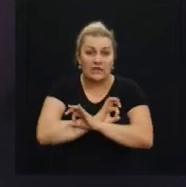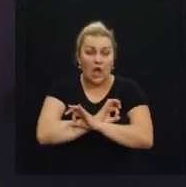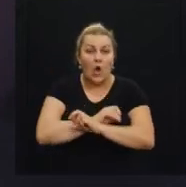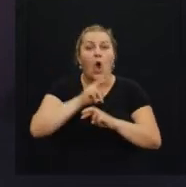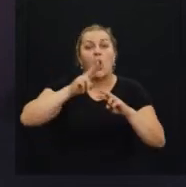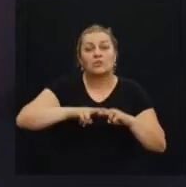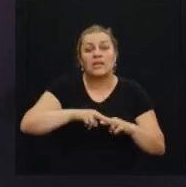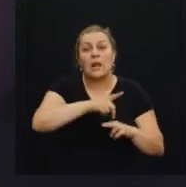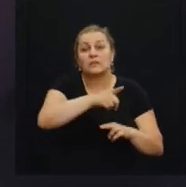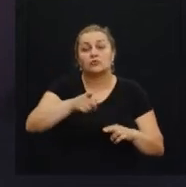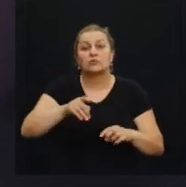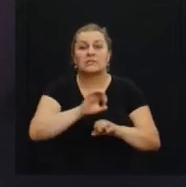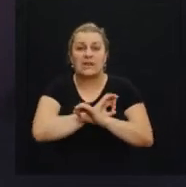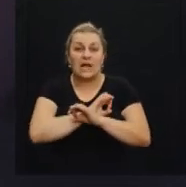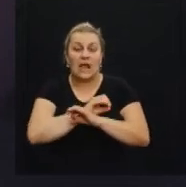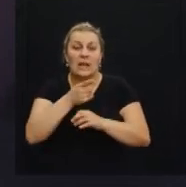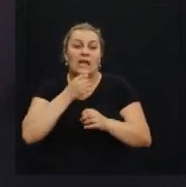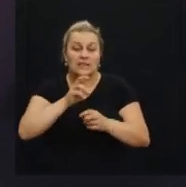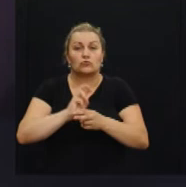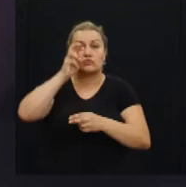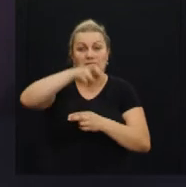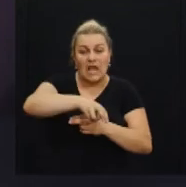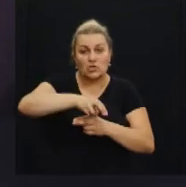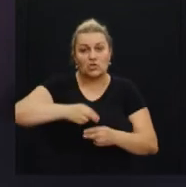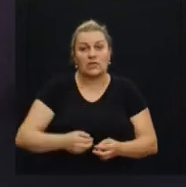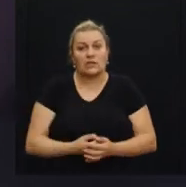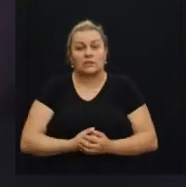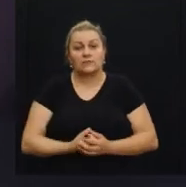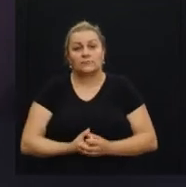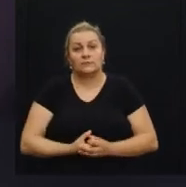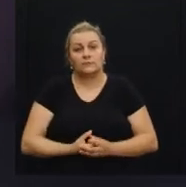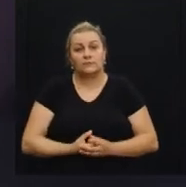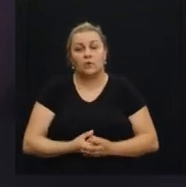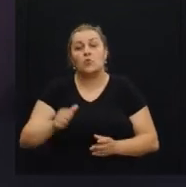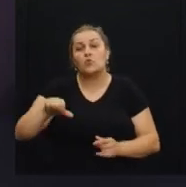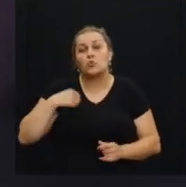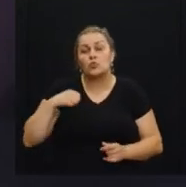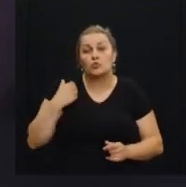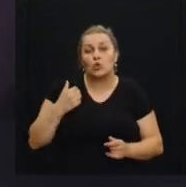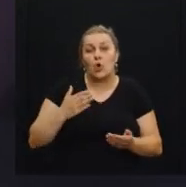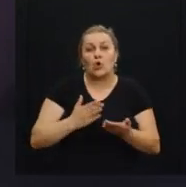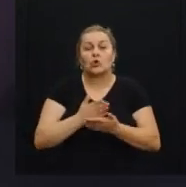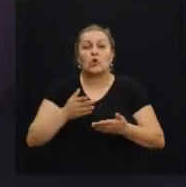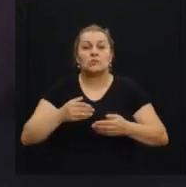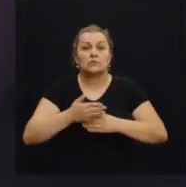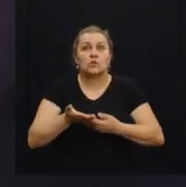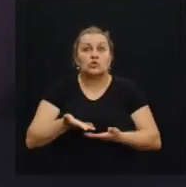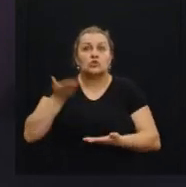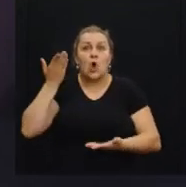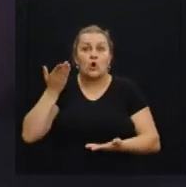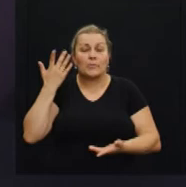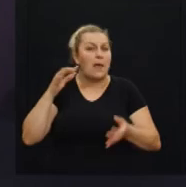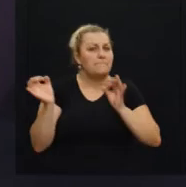ovi su stradali na čuci jer su im izašli. Izašli su im ujutro kroz zoru, a priprema je